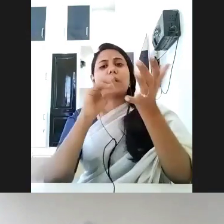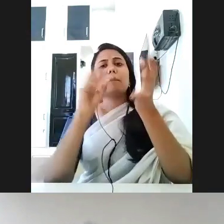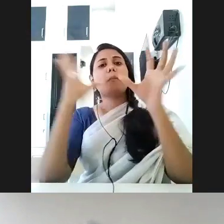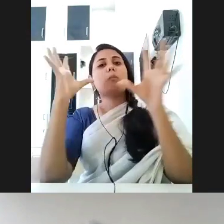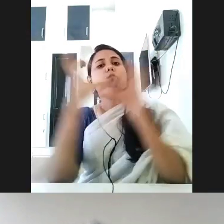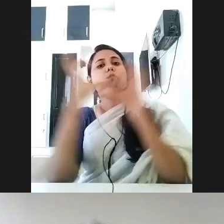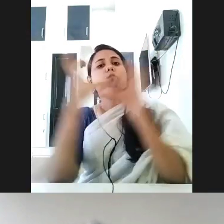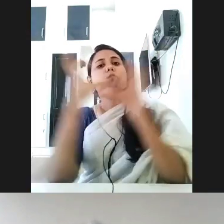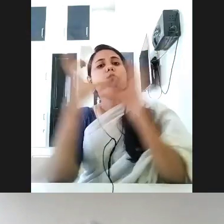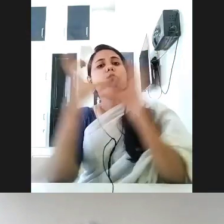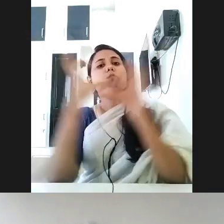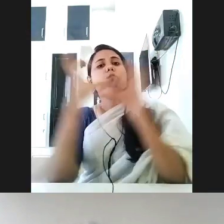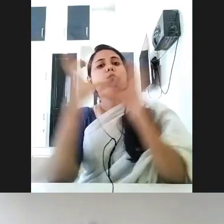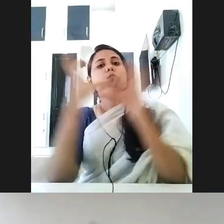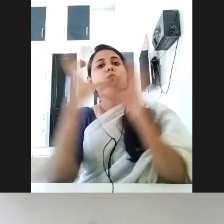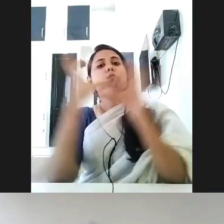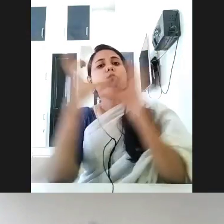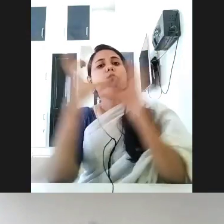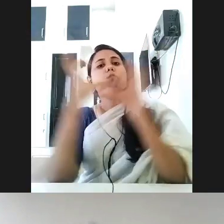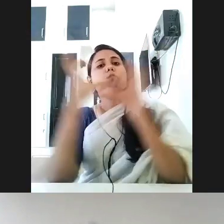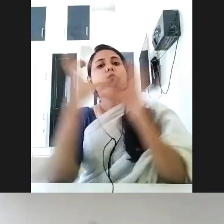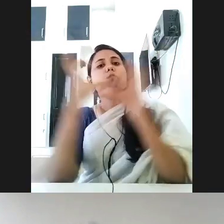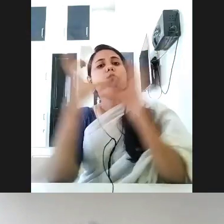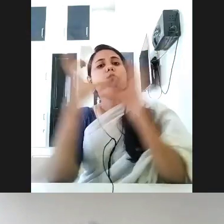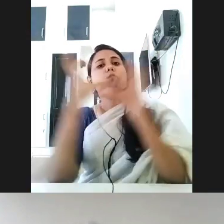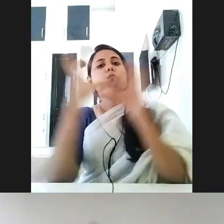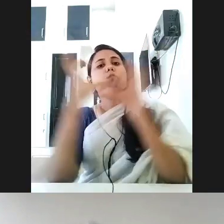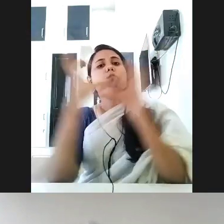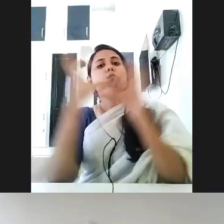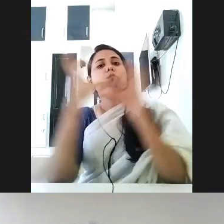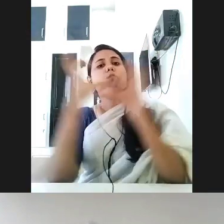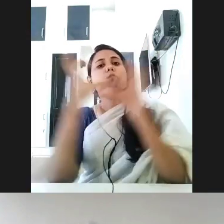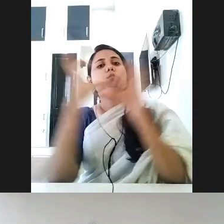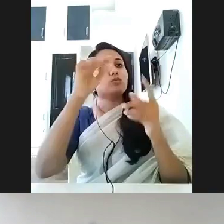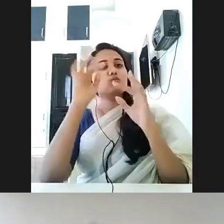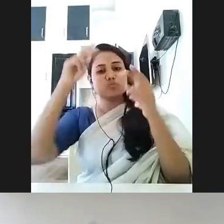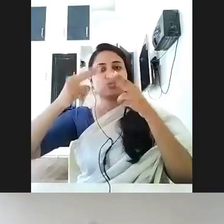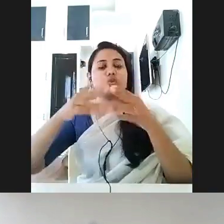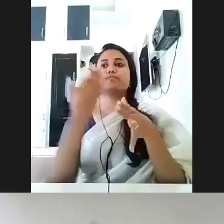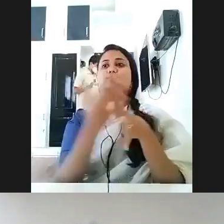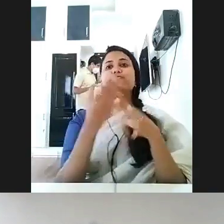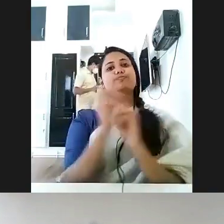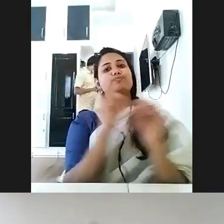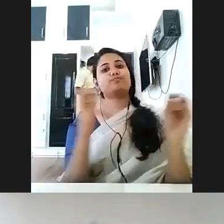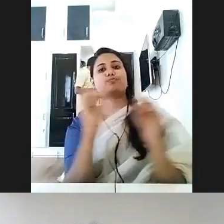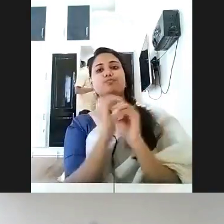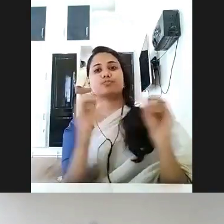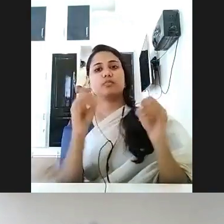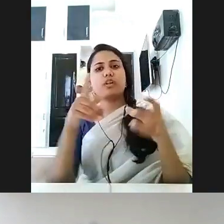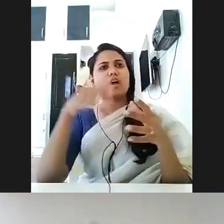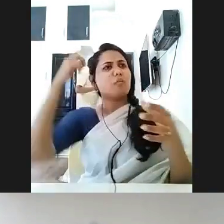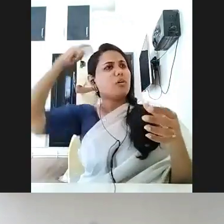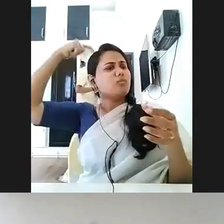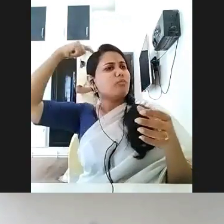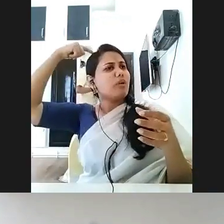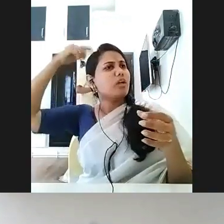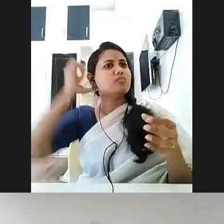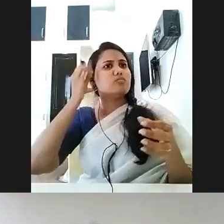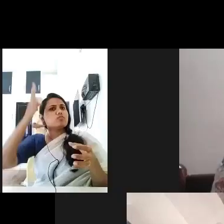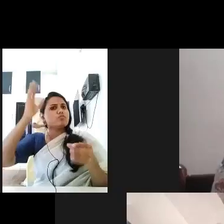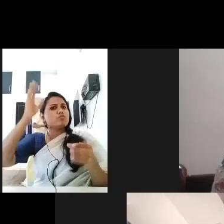പ്രോബ്ലം വാട്ട് ഹാപ്പൻസ് ഇസ് ഈ മോട്ടാർ ന്യൂറോൺസ് പറഞ്ഞ സംഭവം പണിയെടുക്കുന്നില്ല. അപ്പൊ ഇവിടുന്ന് സിഗ്നൽ വരാത്തത് കൊണ്ട് ഈ